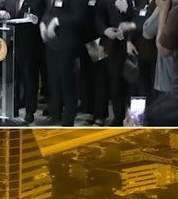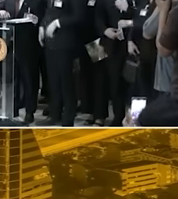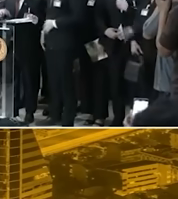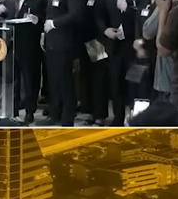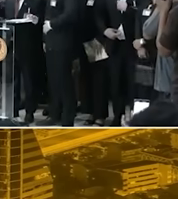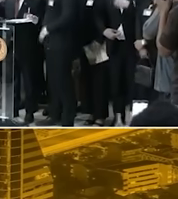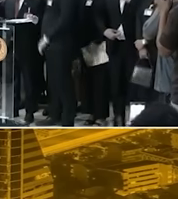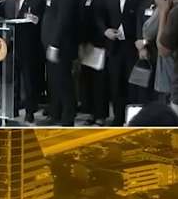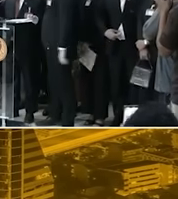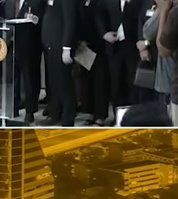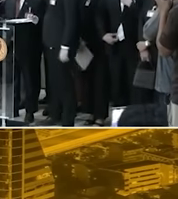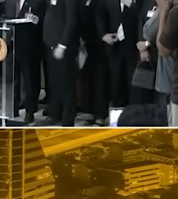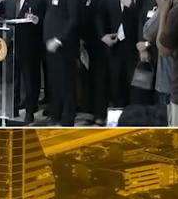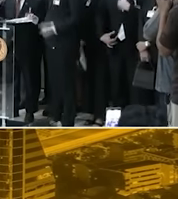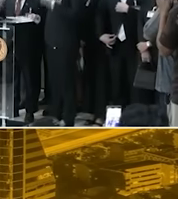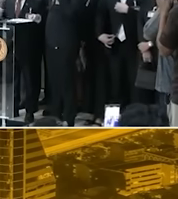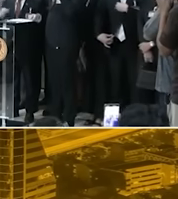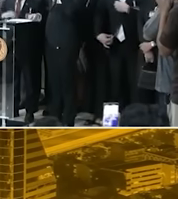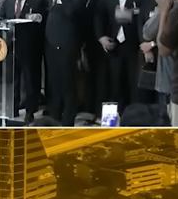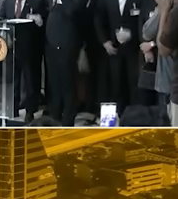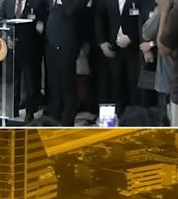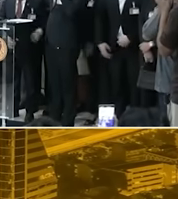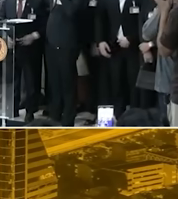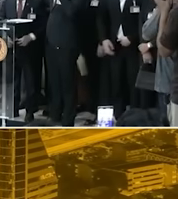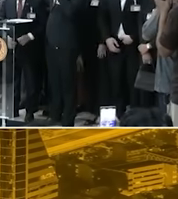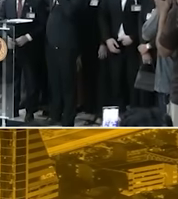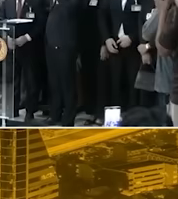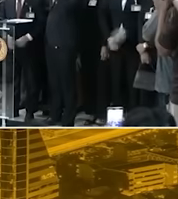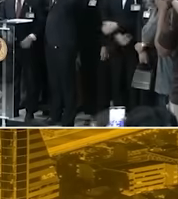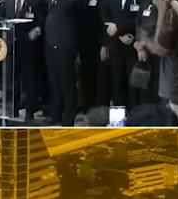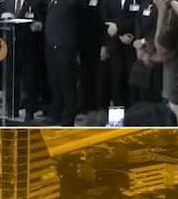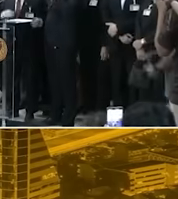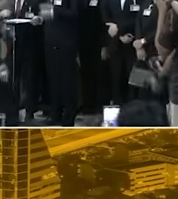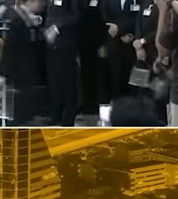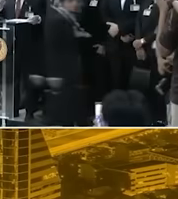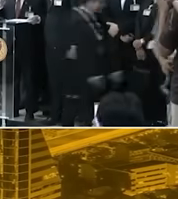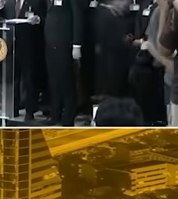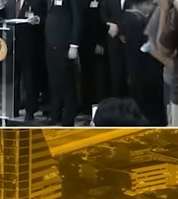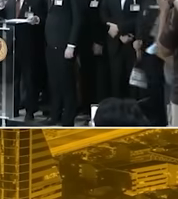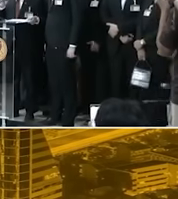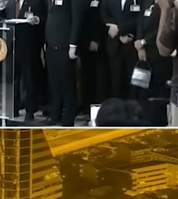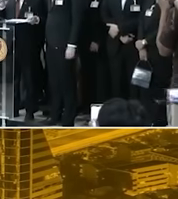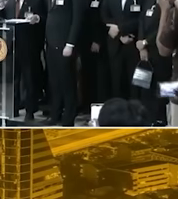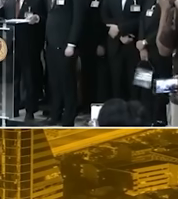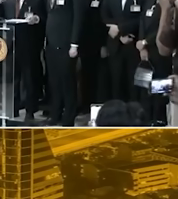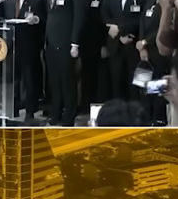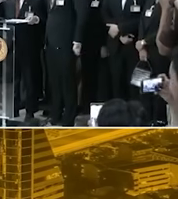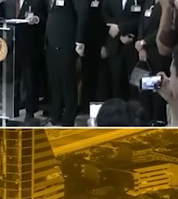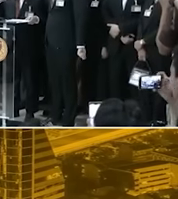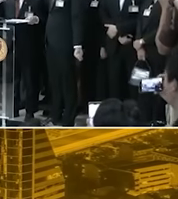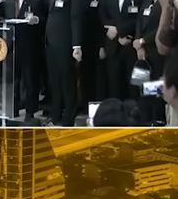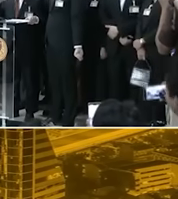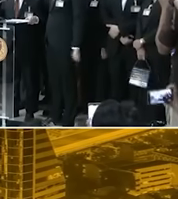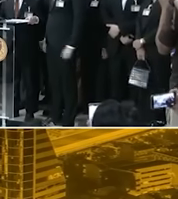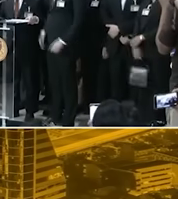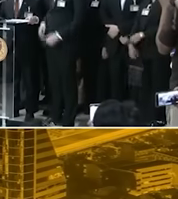โอ้โหนับวันเนี่ยยิ่งจะไม่มีใครครบนะ ใช่ ก้าวไกลเนี่ยถ้าทำตัวแบบนี้นะเอาตัวเองเป็นใหญ